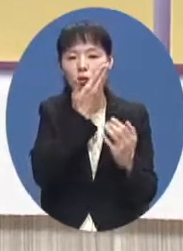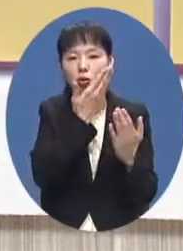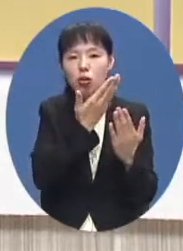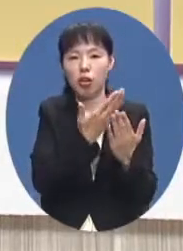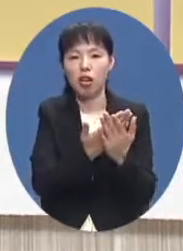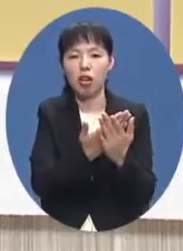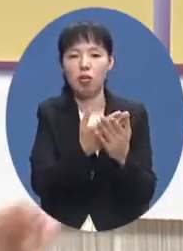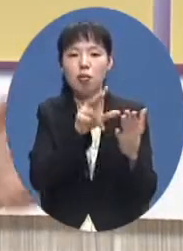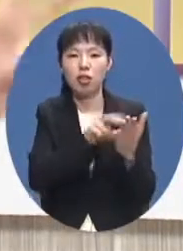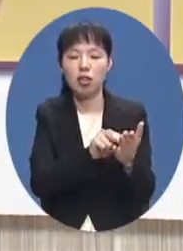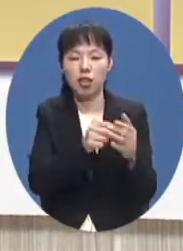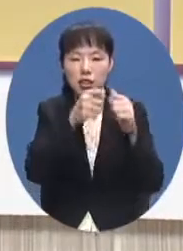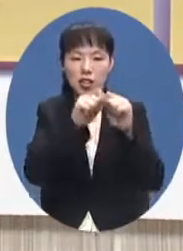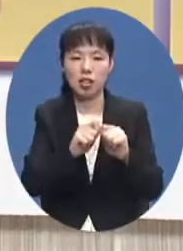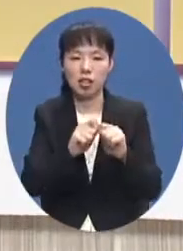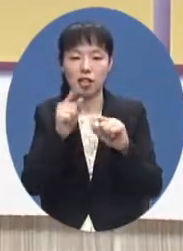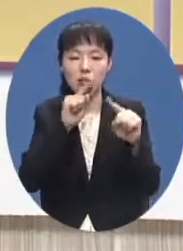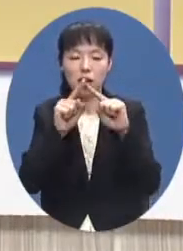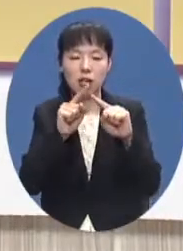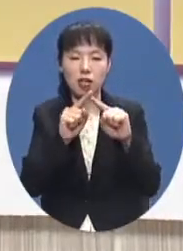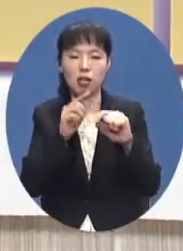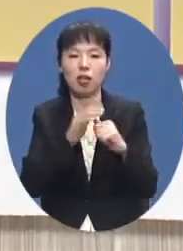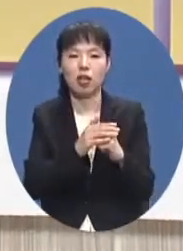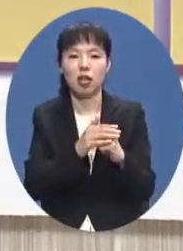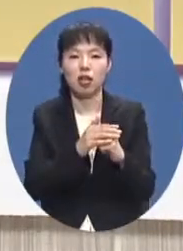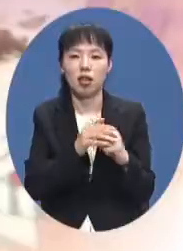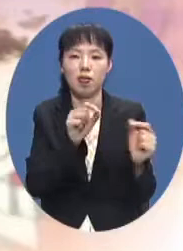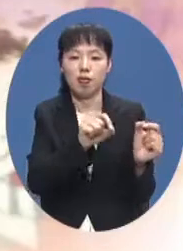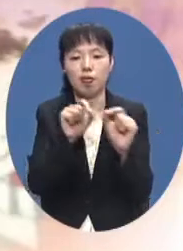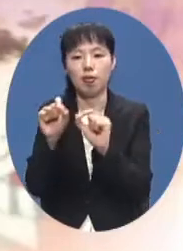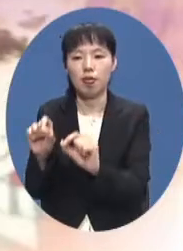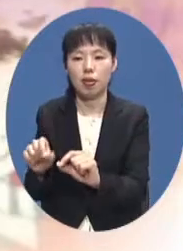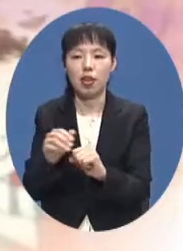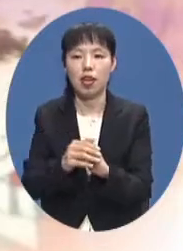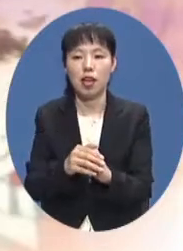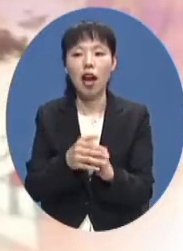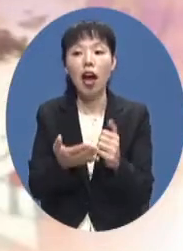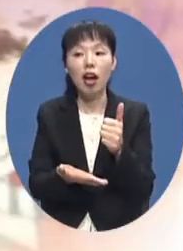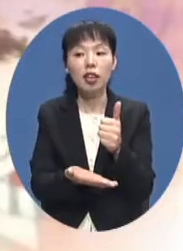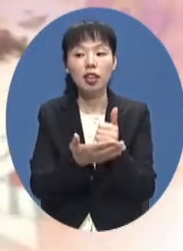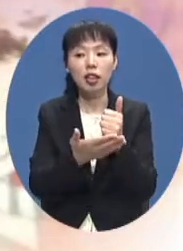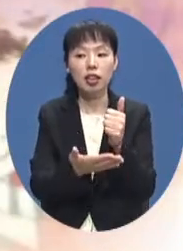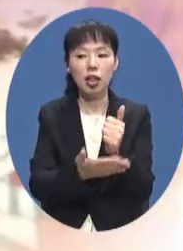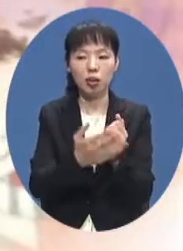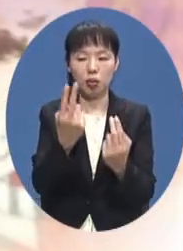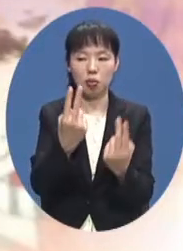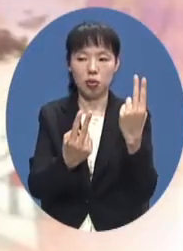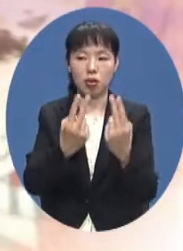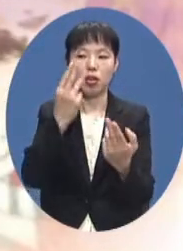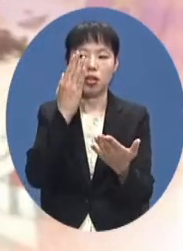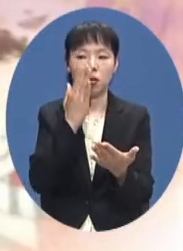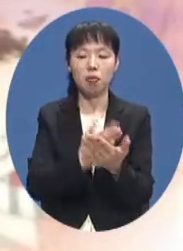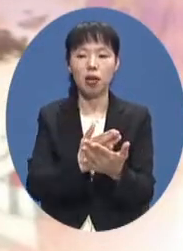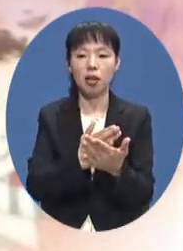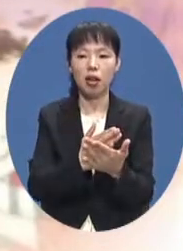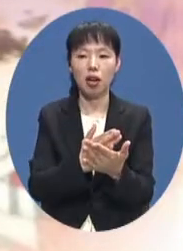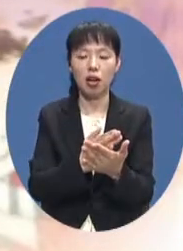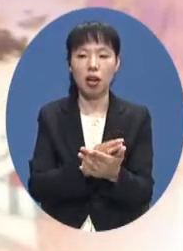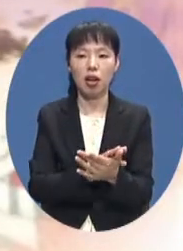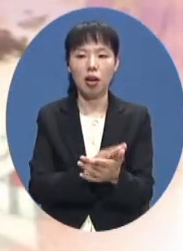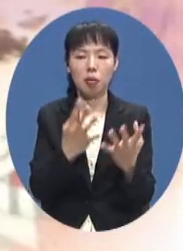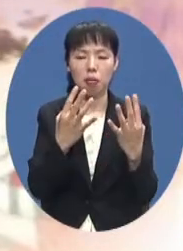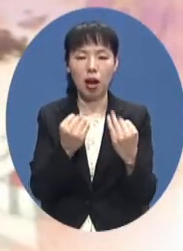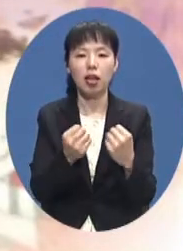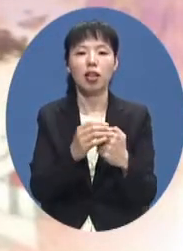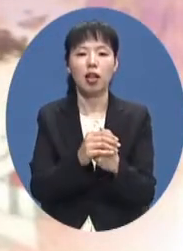번 더 말씀을 좀 드릴 거고요. 좋습니다. 그리고 또 칭찬도 마찬가지로 비교하시면서 하시는 그래요. 것들은 바람직하지 않습니다. 왜냐하면 많이들